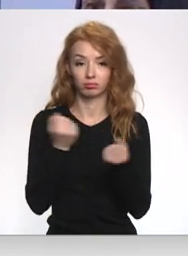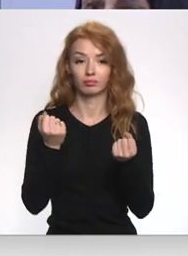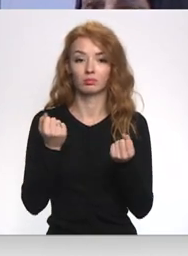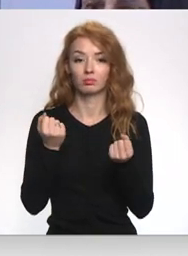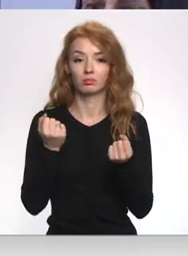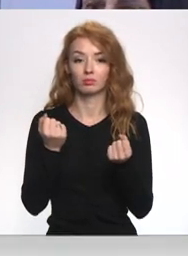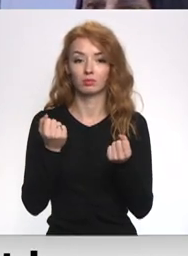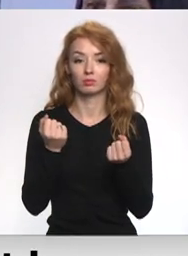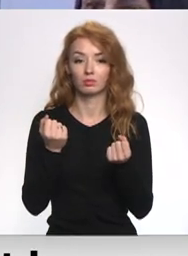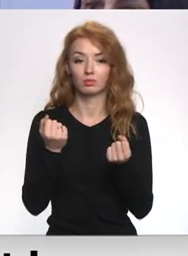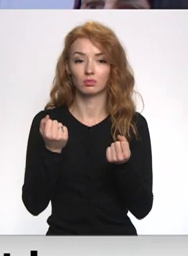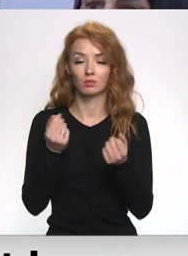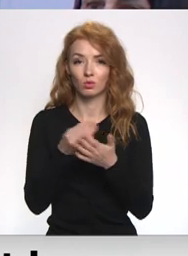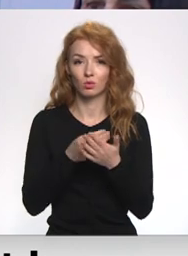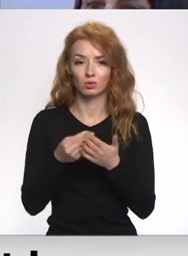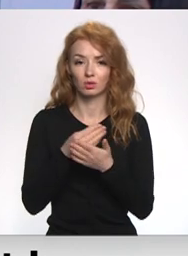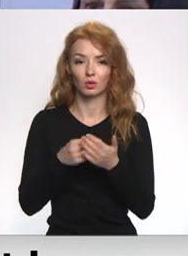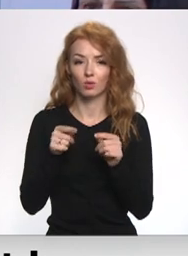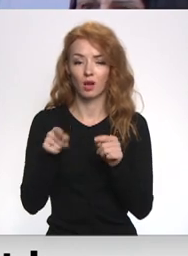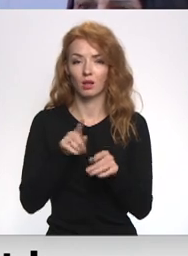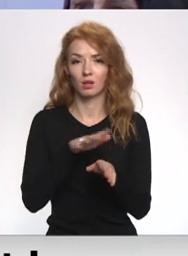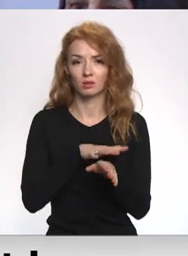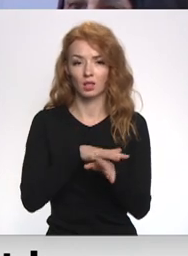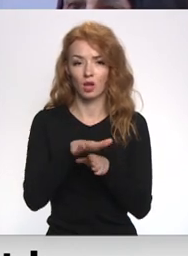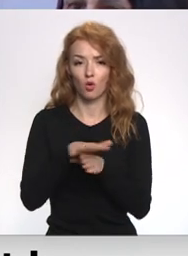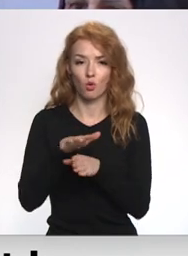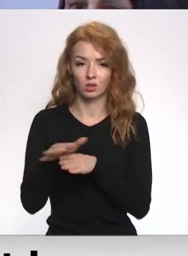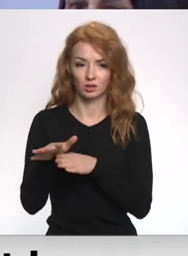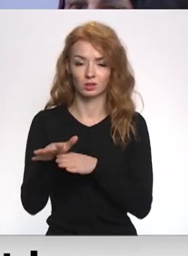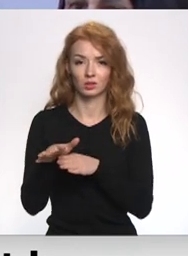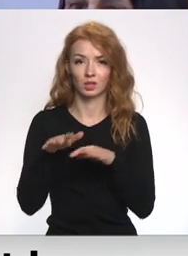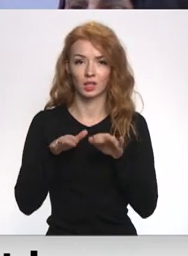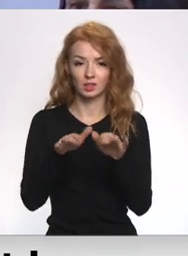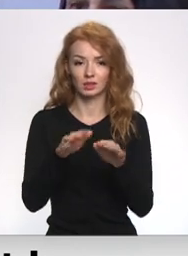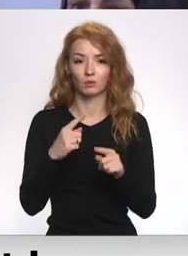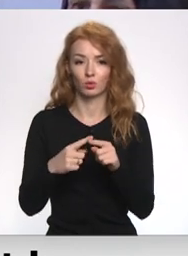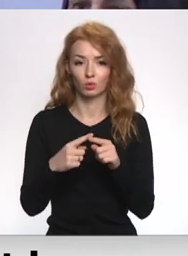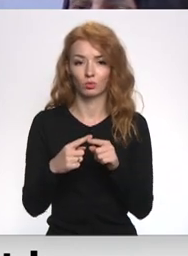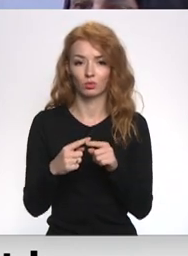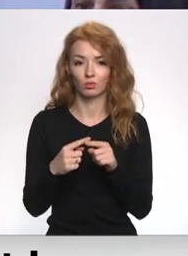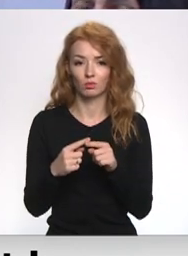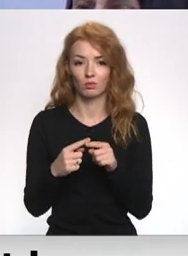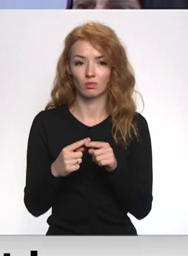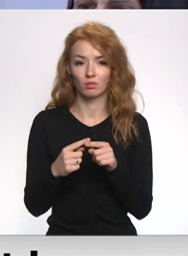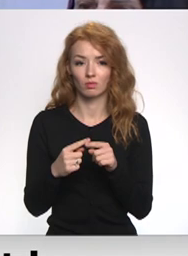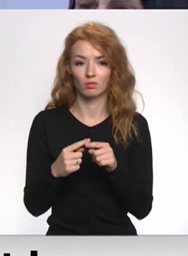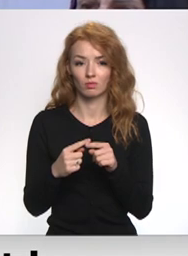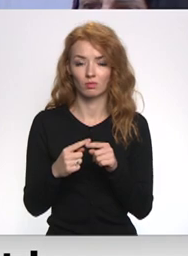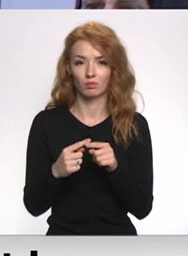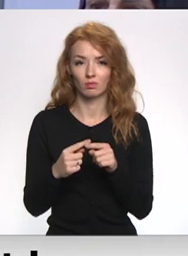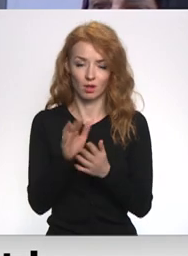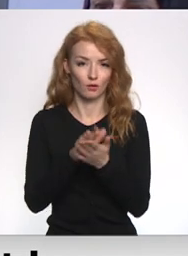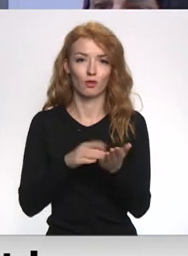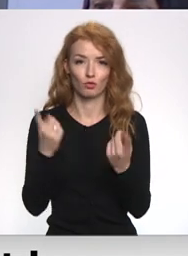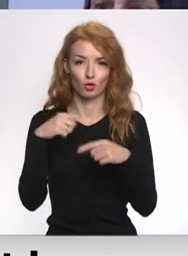раз довела, що це терористична держава. Путін – військовий злочинець, який намагається знищити Україну